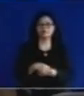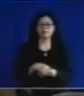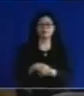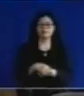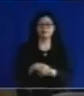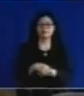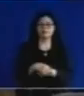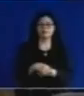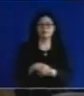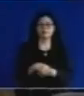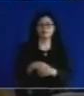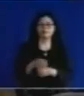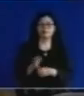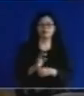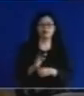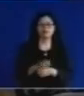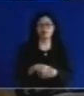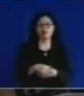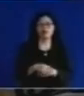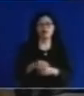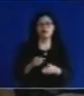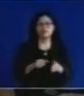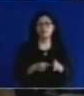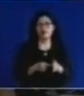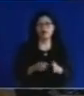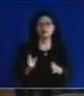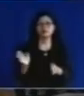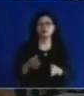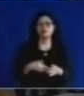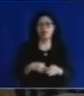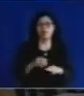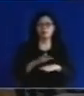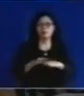Sebentar, tidak usah dimulai dulu sebelum tenang.